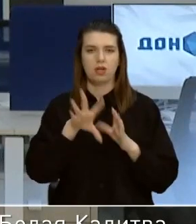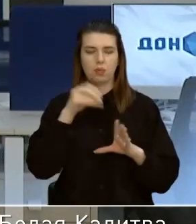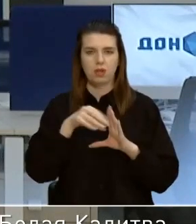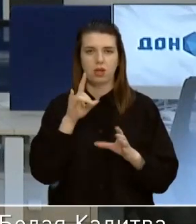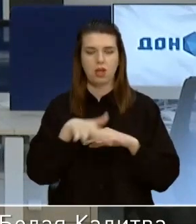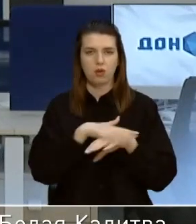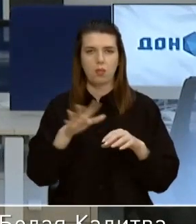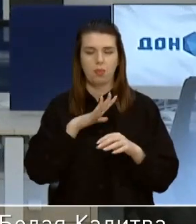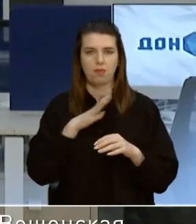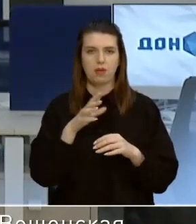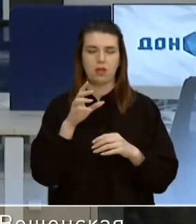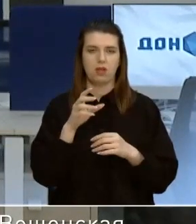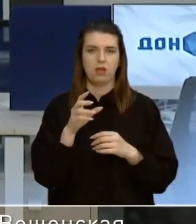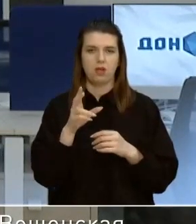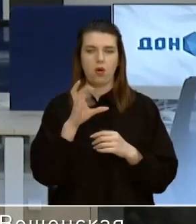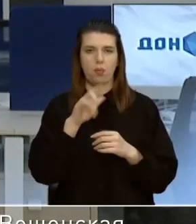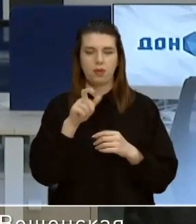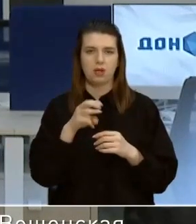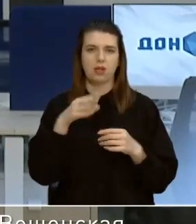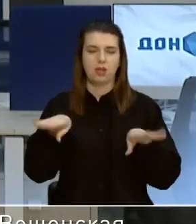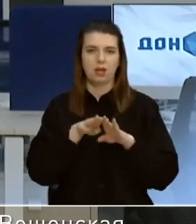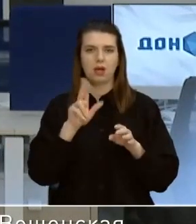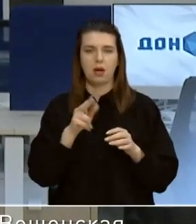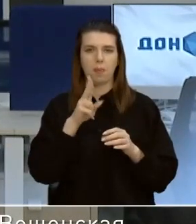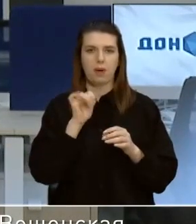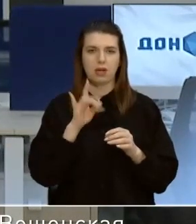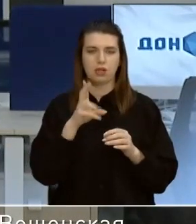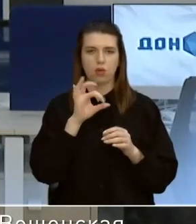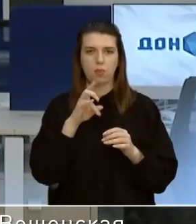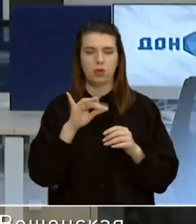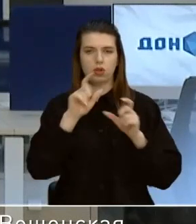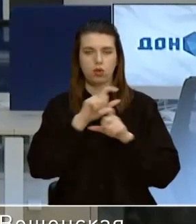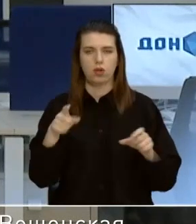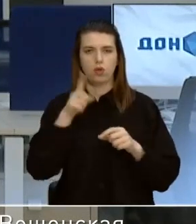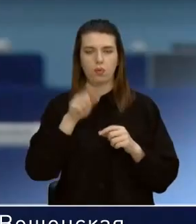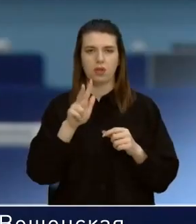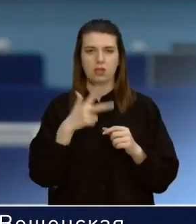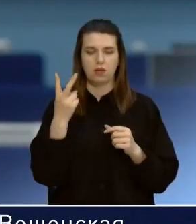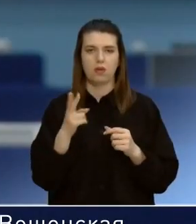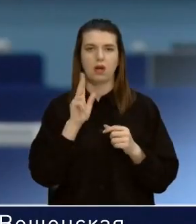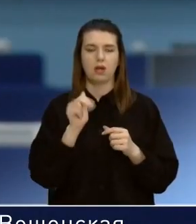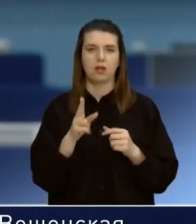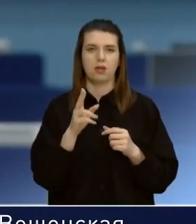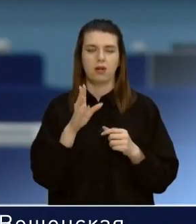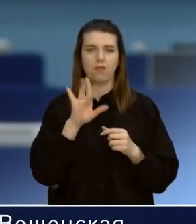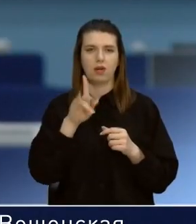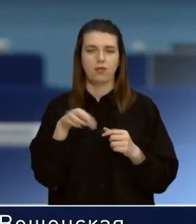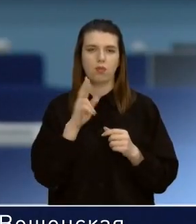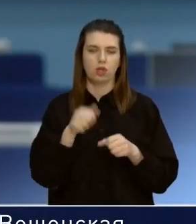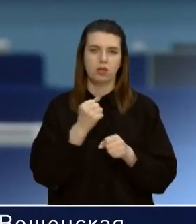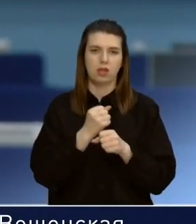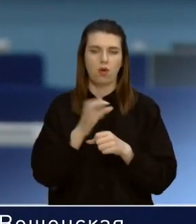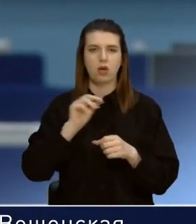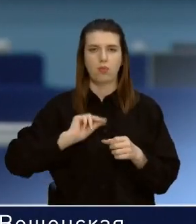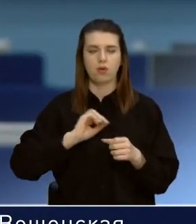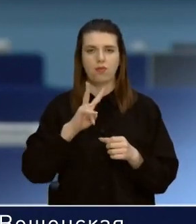Избранники народа побывали в ряде социальных объектов, такие как парк Цабино и школа номер 32. О том, какие выводы можно сделать